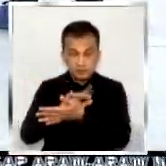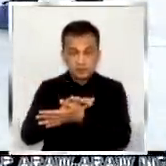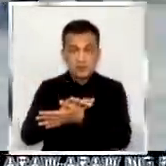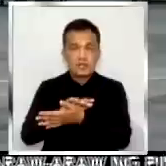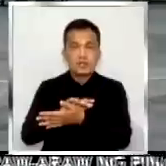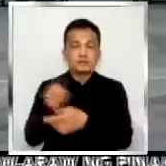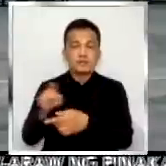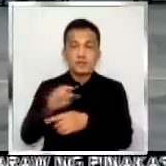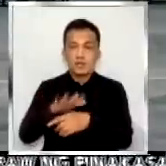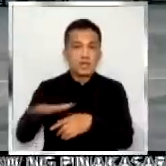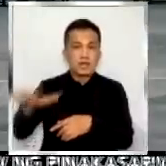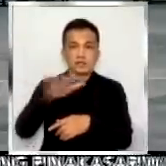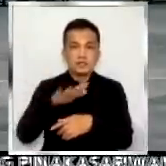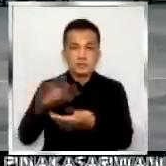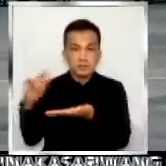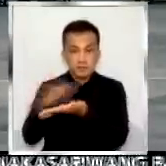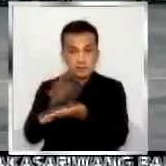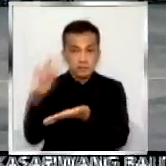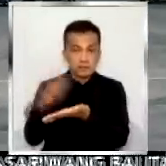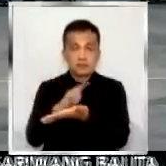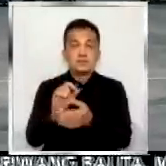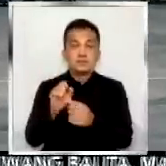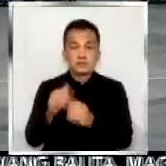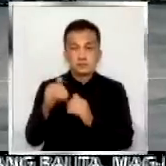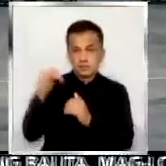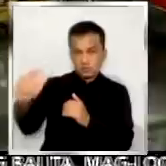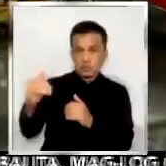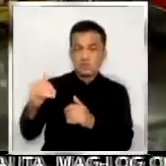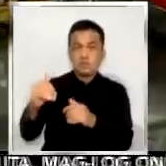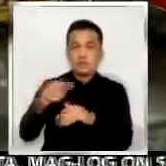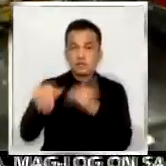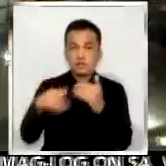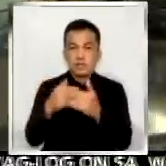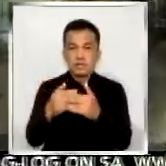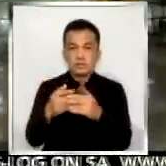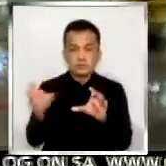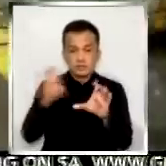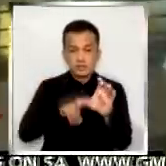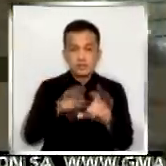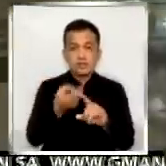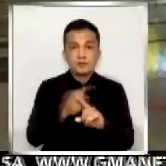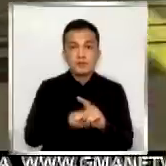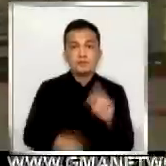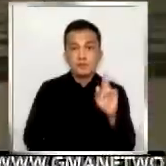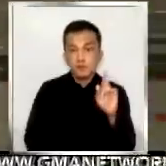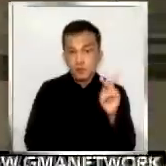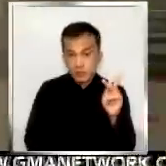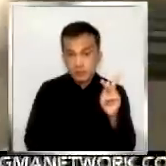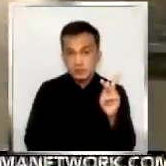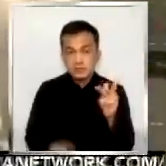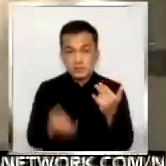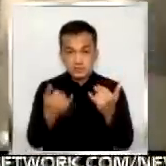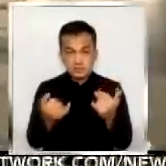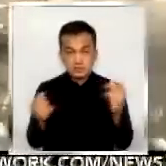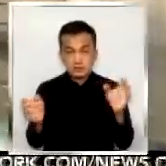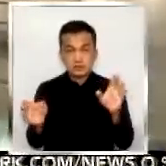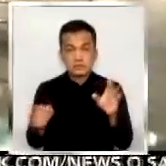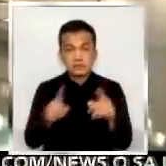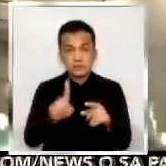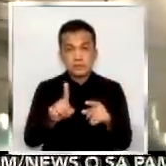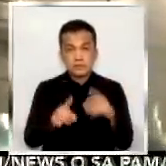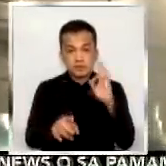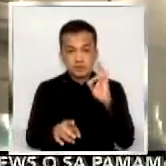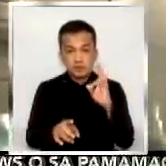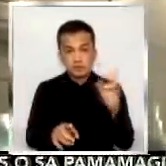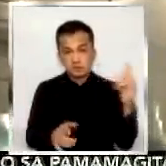bansa na ma-isolate ang lahat ng pasahero mula UK. Sa ngayon, isa sa mahigit 70 dumating sa bansa mula sa UK